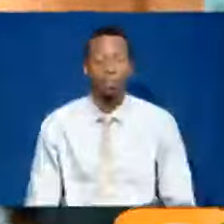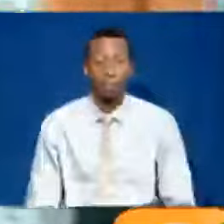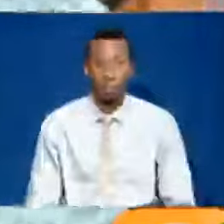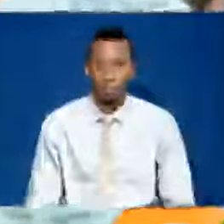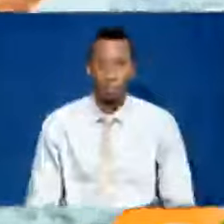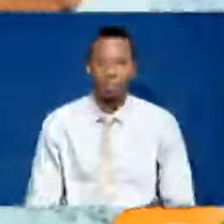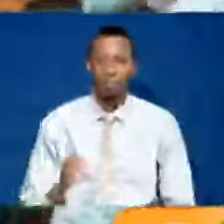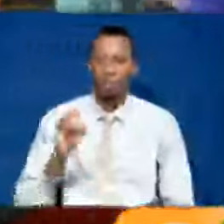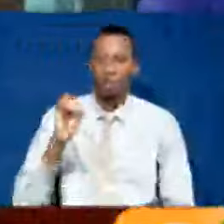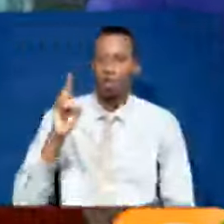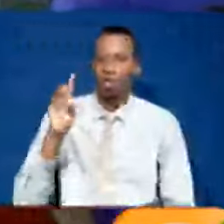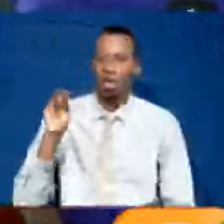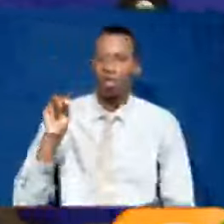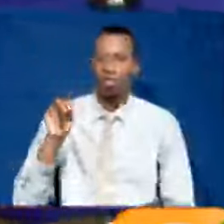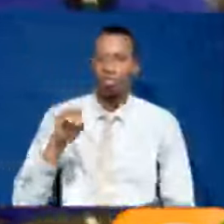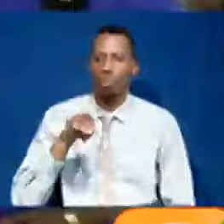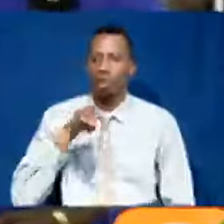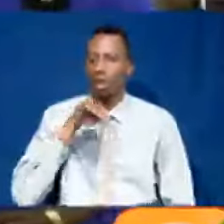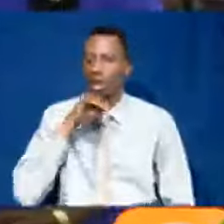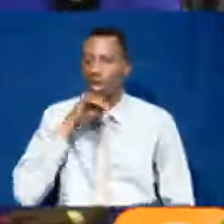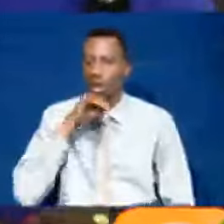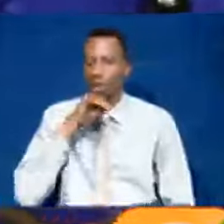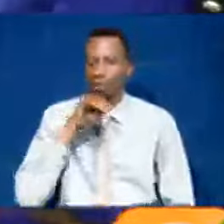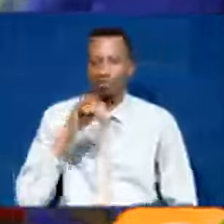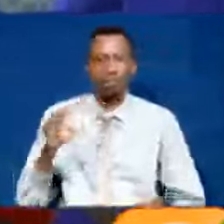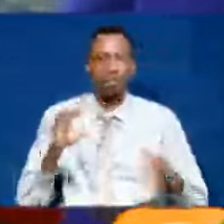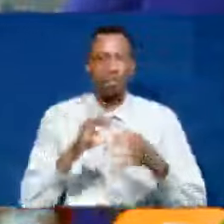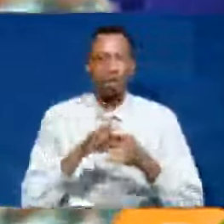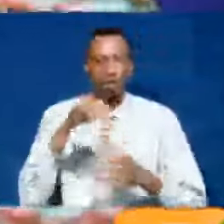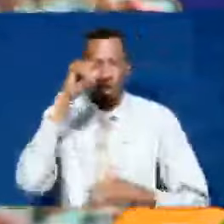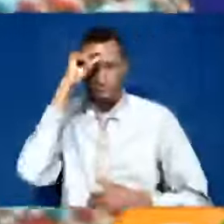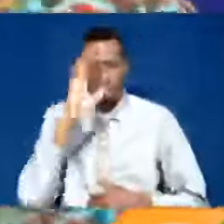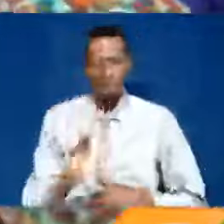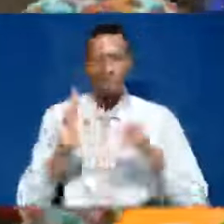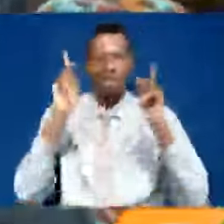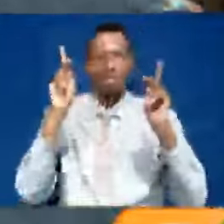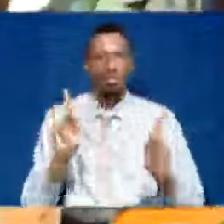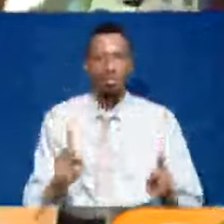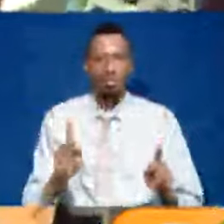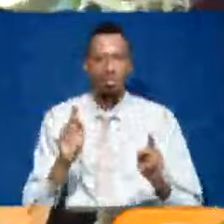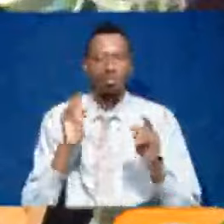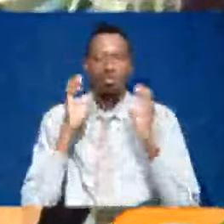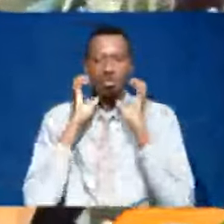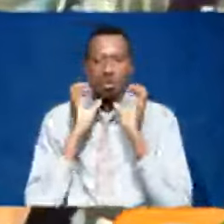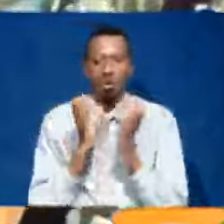Wa ODM Raila Odinga aliungana na gavana wa Kisumu Profesa Peter Anyang' Nyong'o